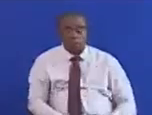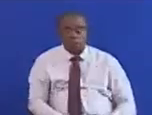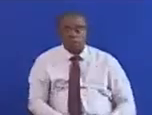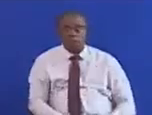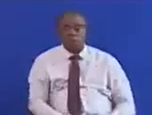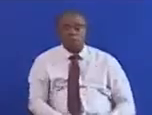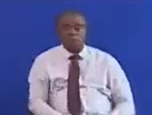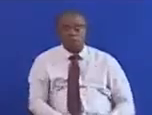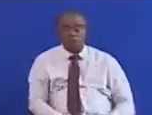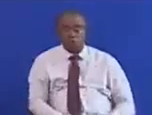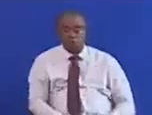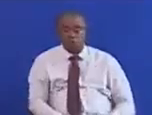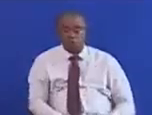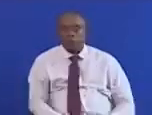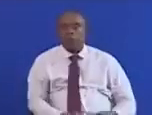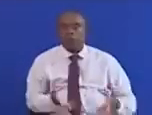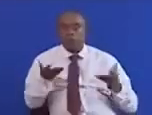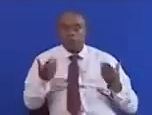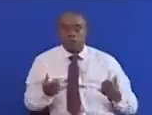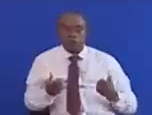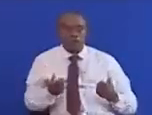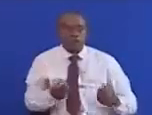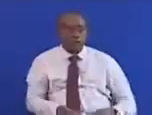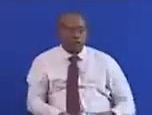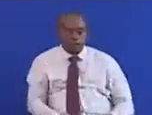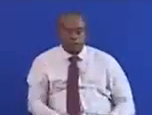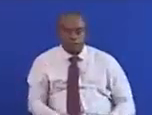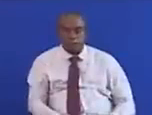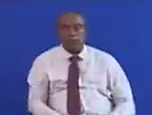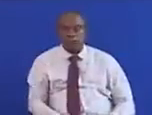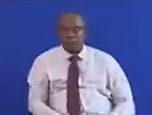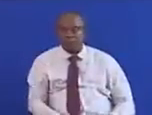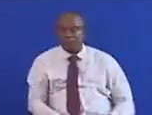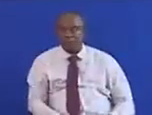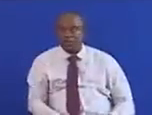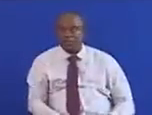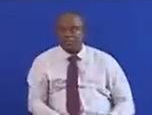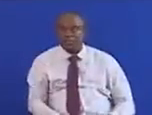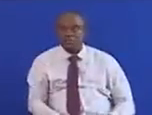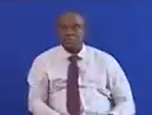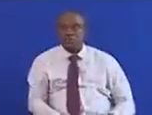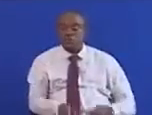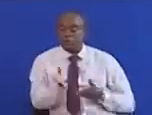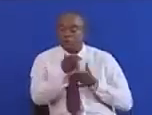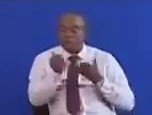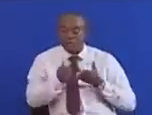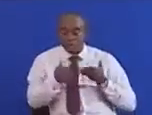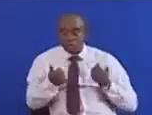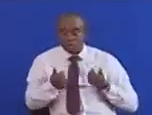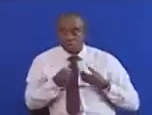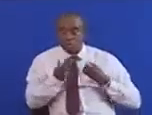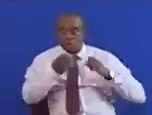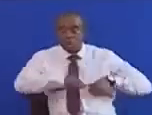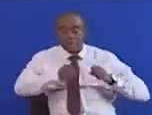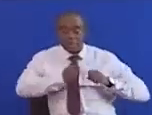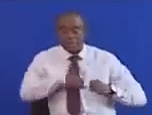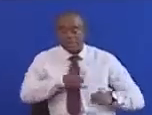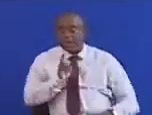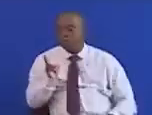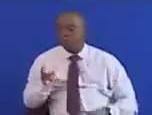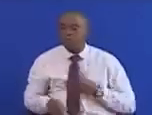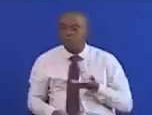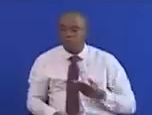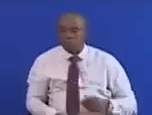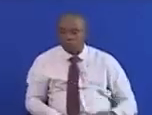hili. Nitoe uzoefu wa mwaka jana kilichojitokeza. Baadhi ya waliokasimiwa madaraka katika halmashauri